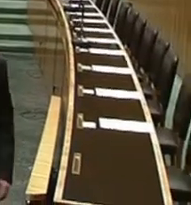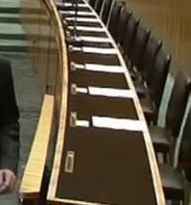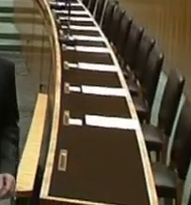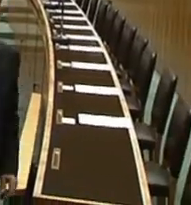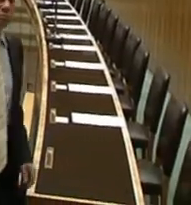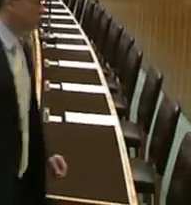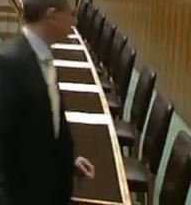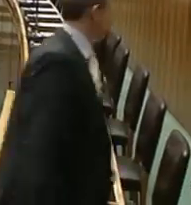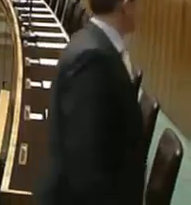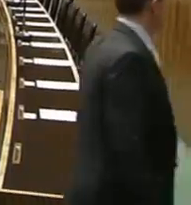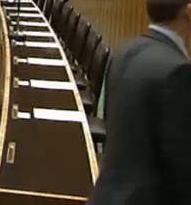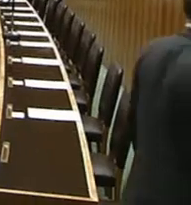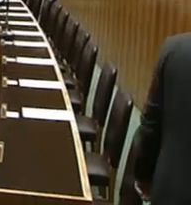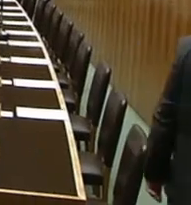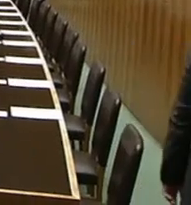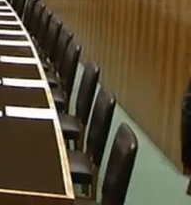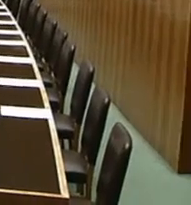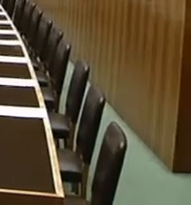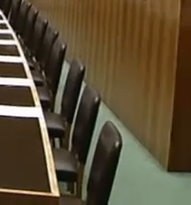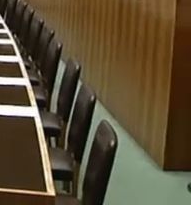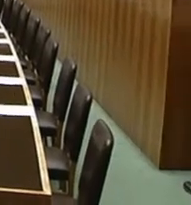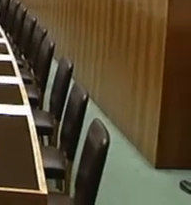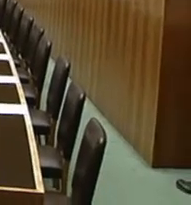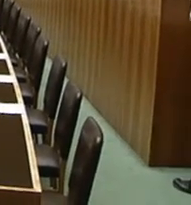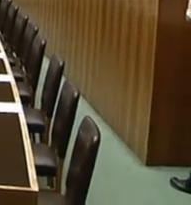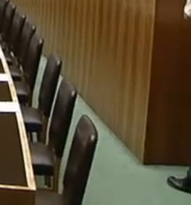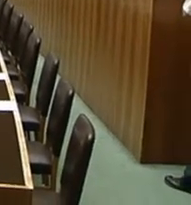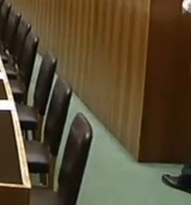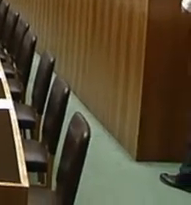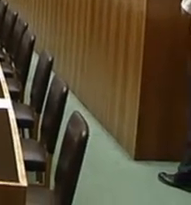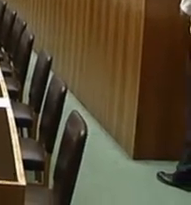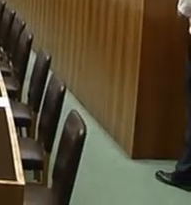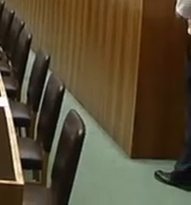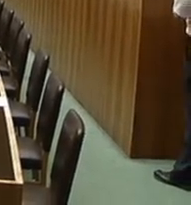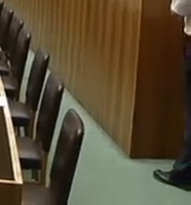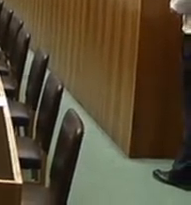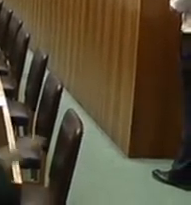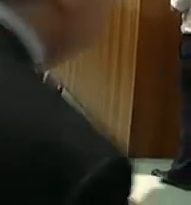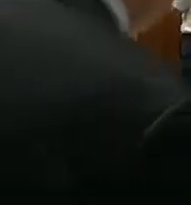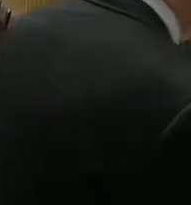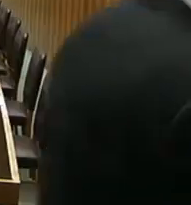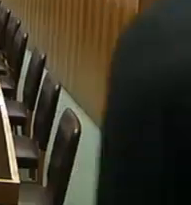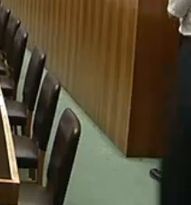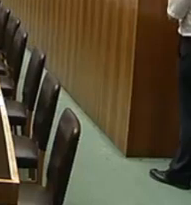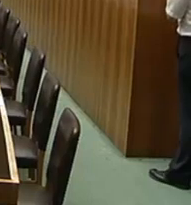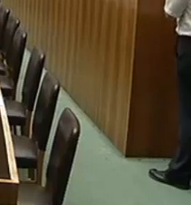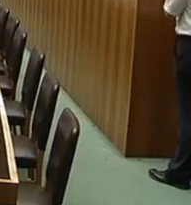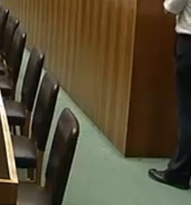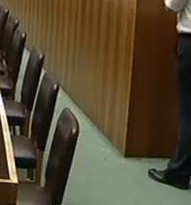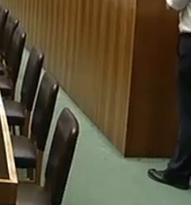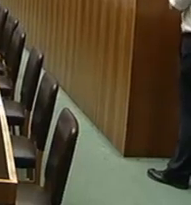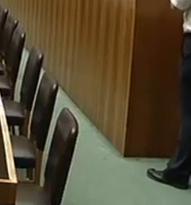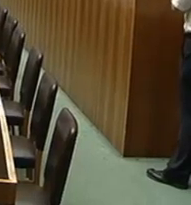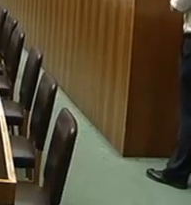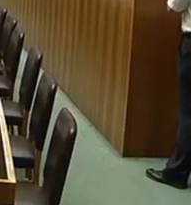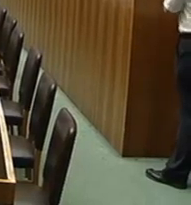Fall. Damit gehen wir in die Tagesordnung ein. Zwischen den Mitgliedern der Präsidialkonferenz wurde Konsens über die